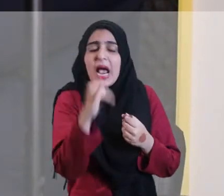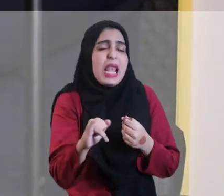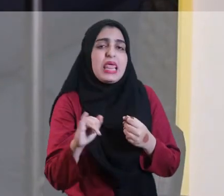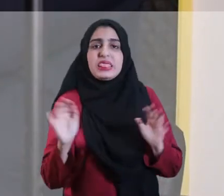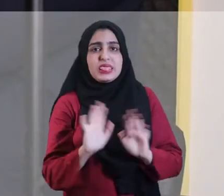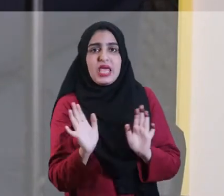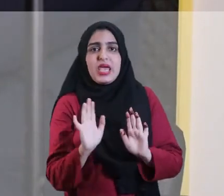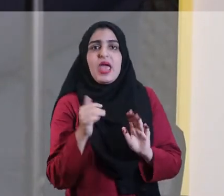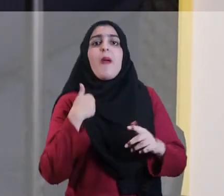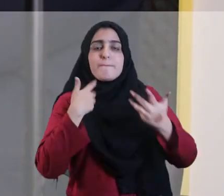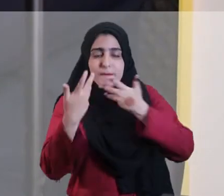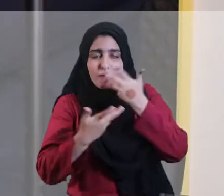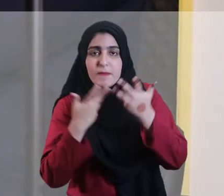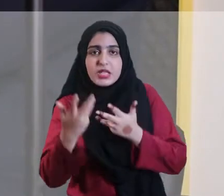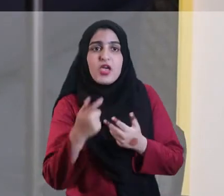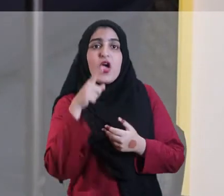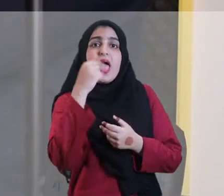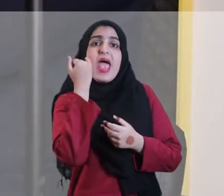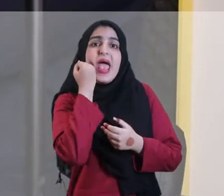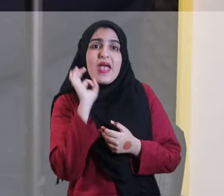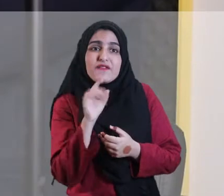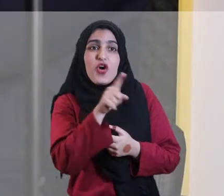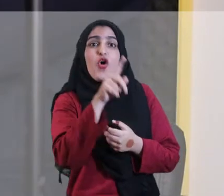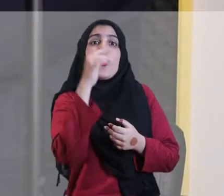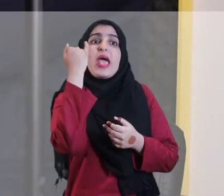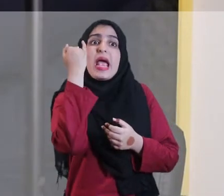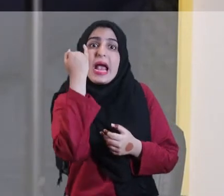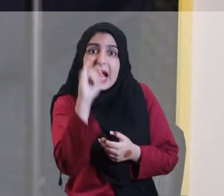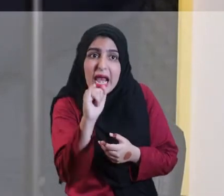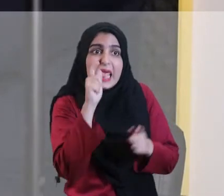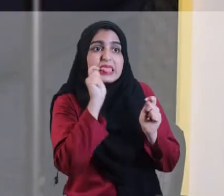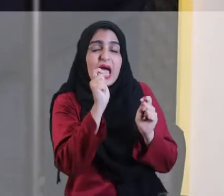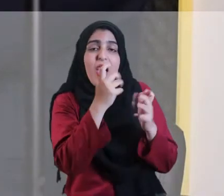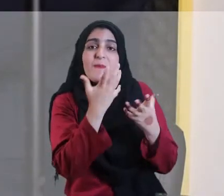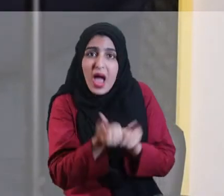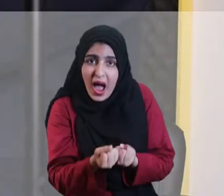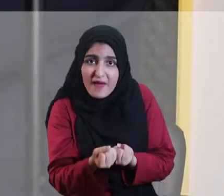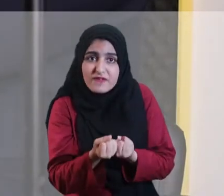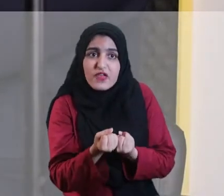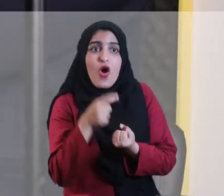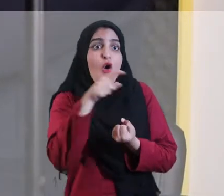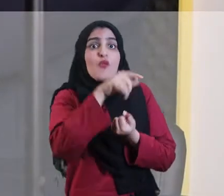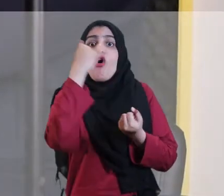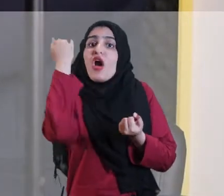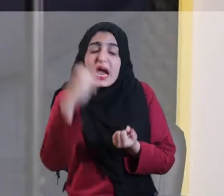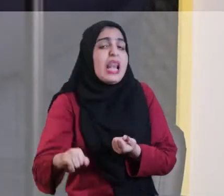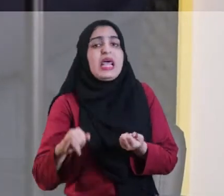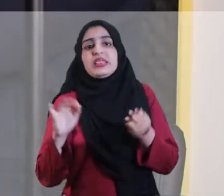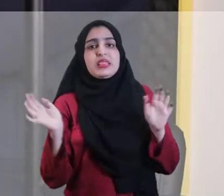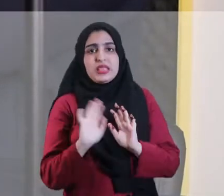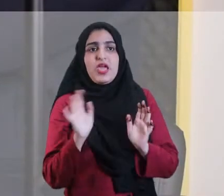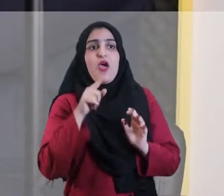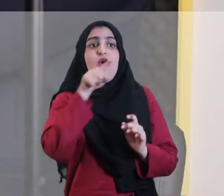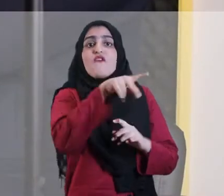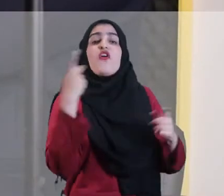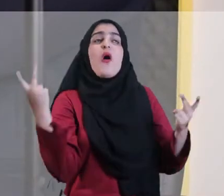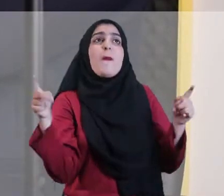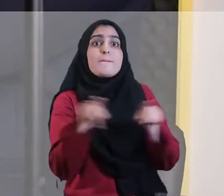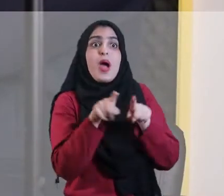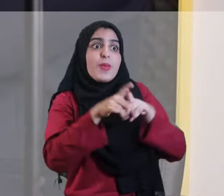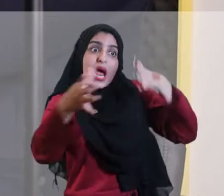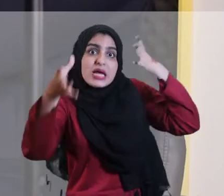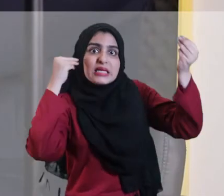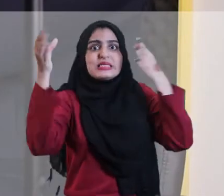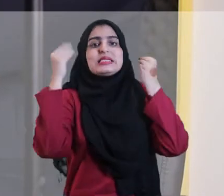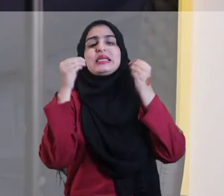इज दैट अगर आपके साथ जिंदगी में कुछ गलत हो जाए लिए